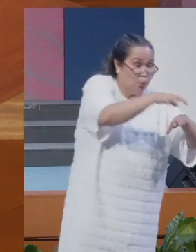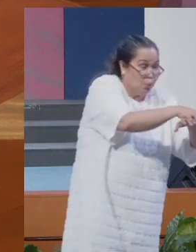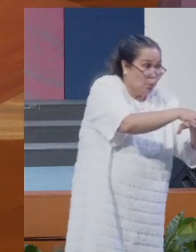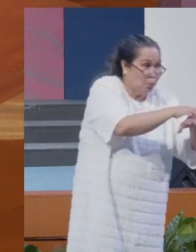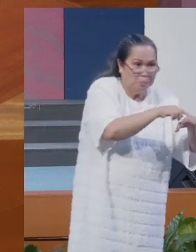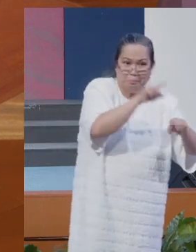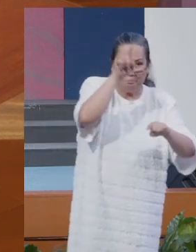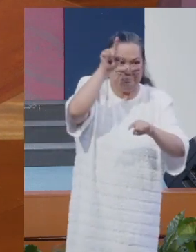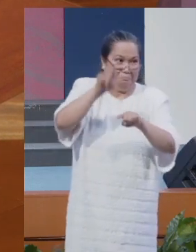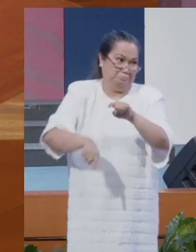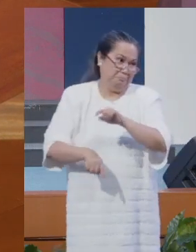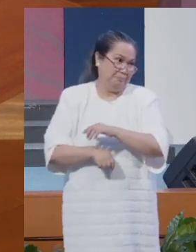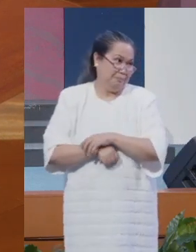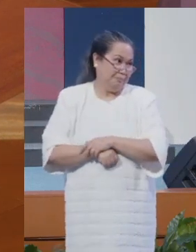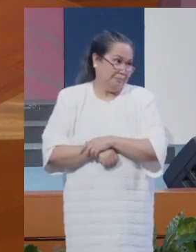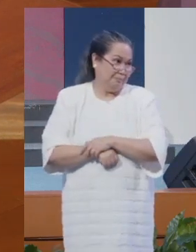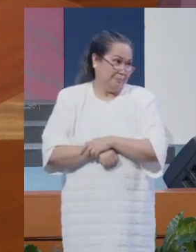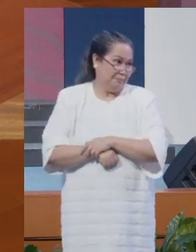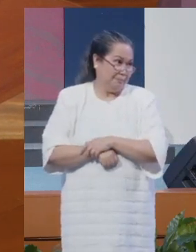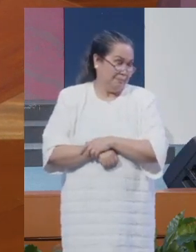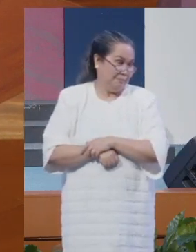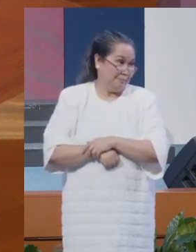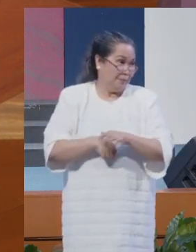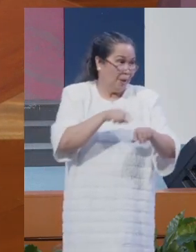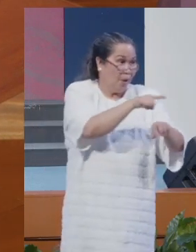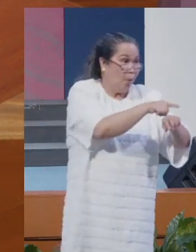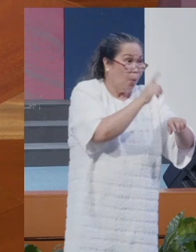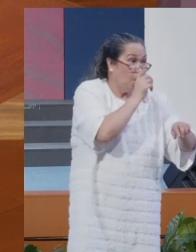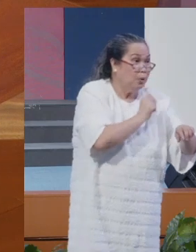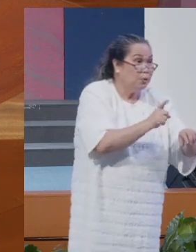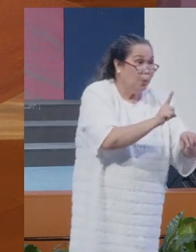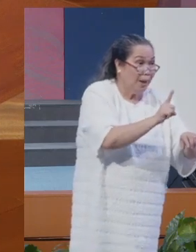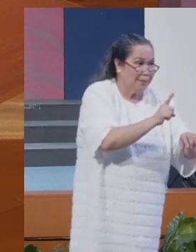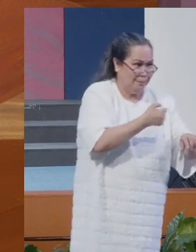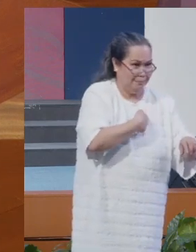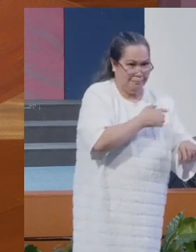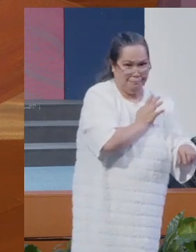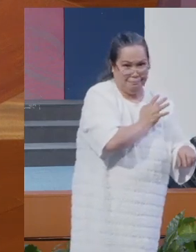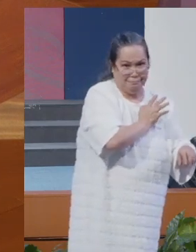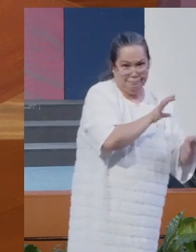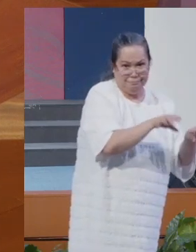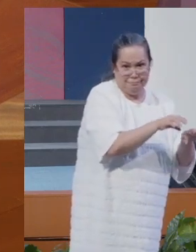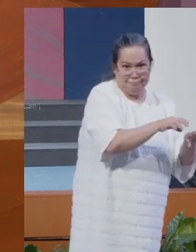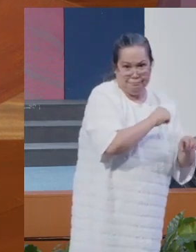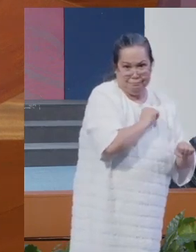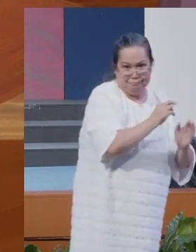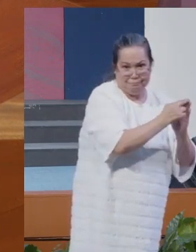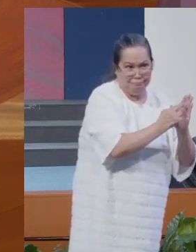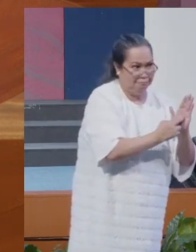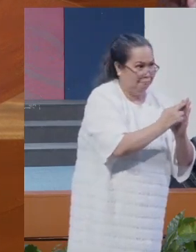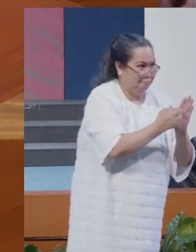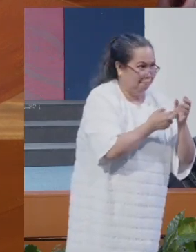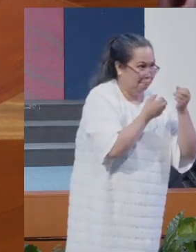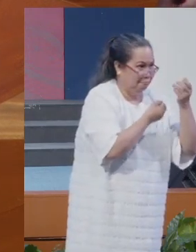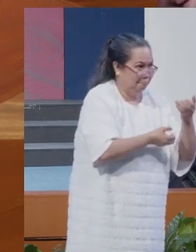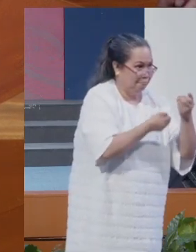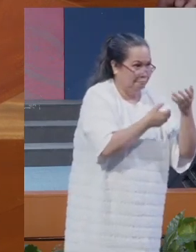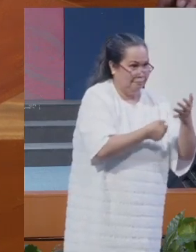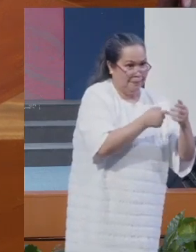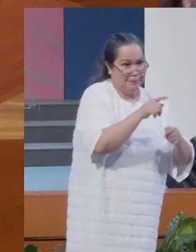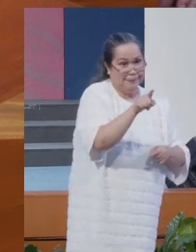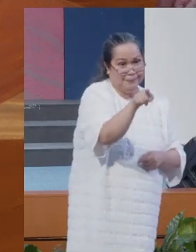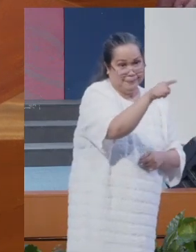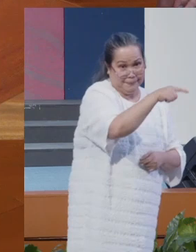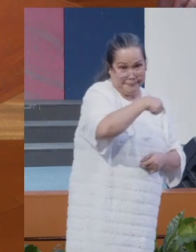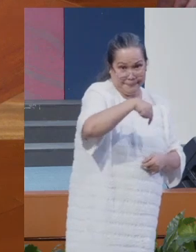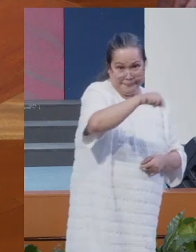wine. Yun po ang in-inaugurate ng ating Panginoon. Hindi maluluwalhati ang Panginoon kung ang kaligtasan ay